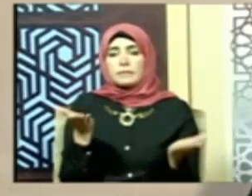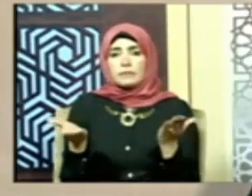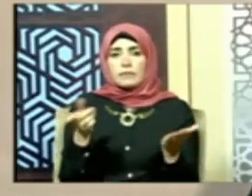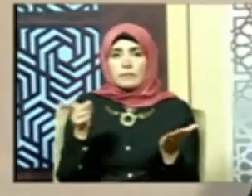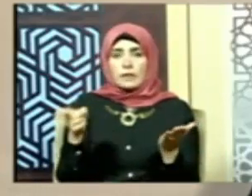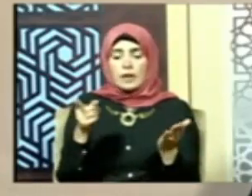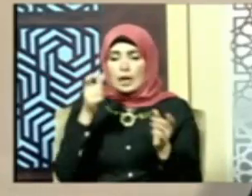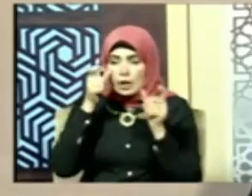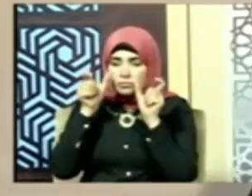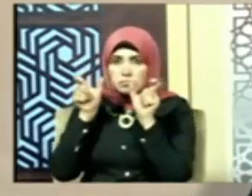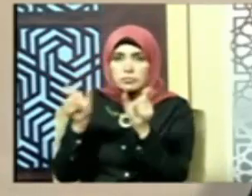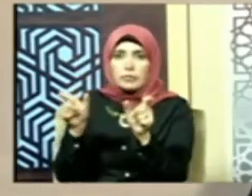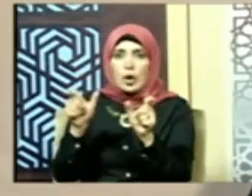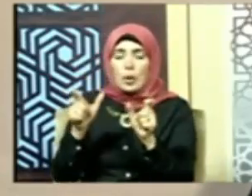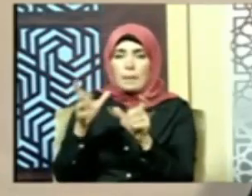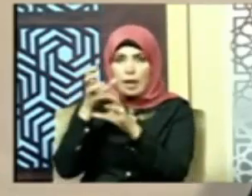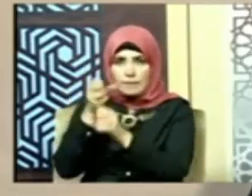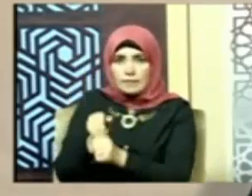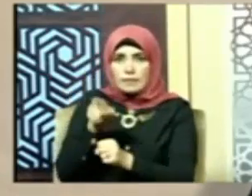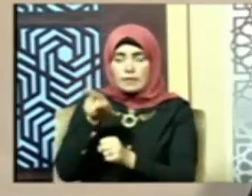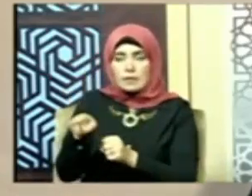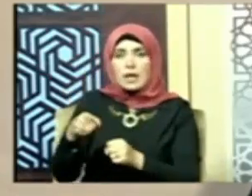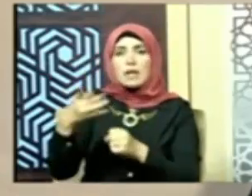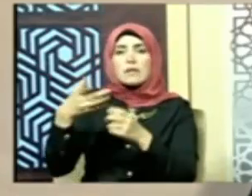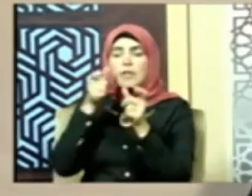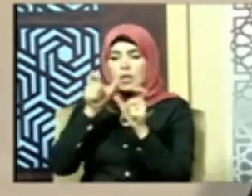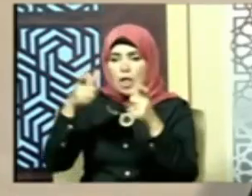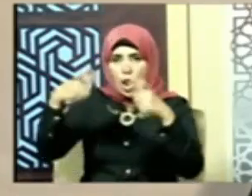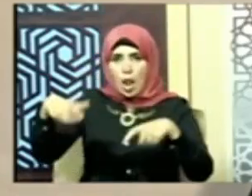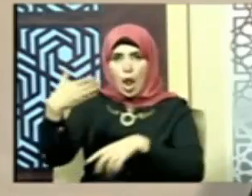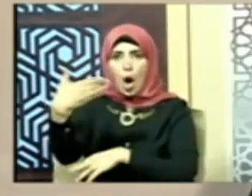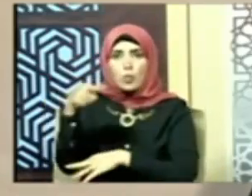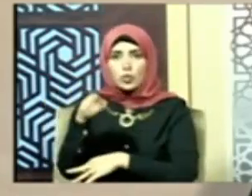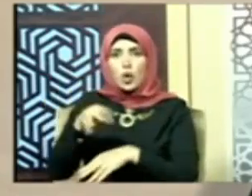حماة الأوطان والمؤمنين بها،